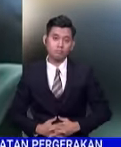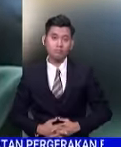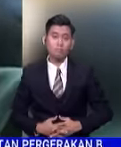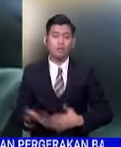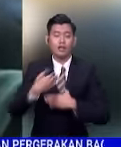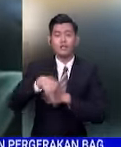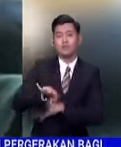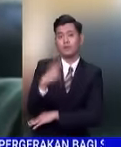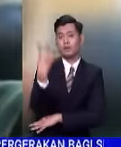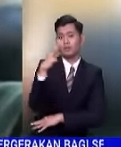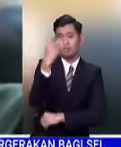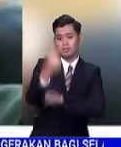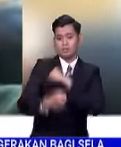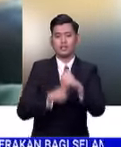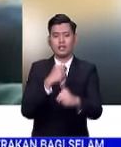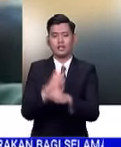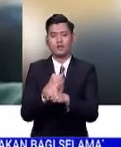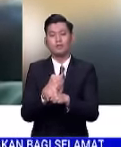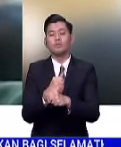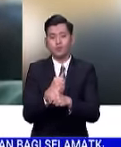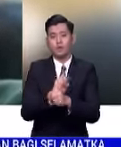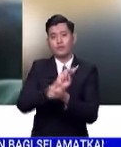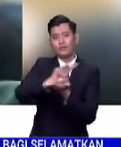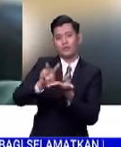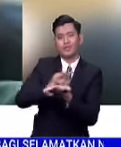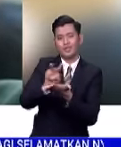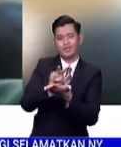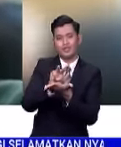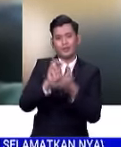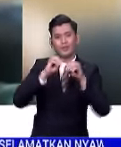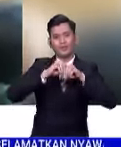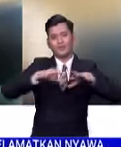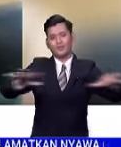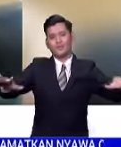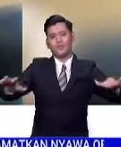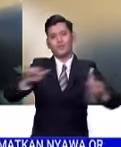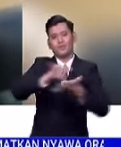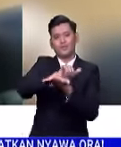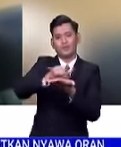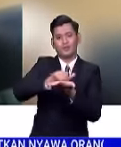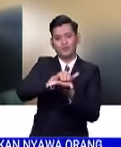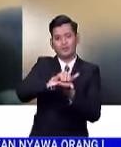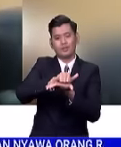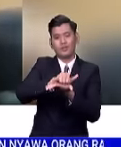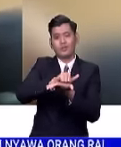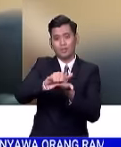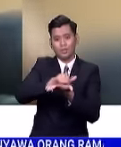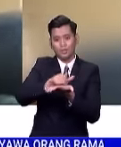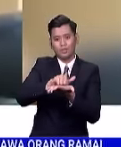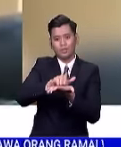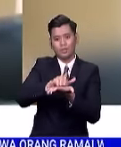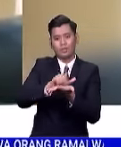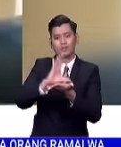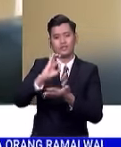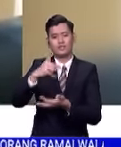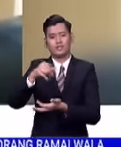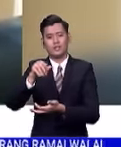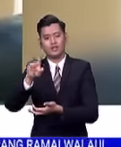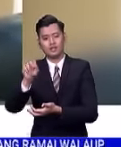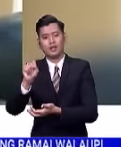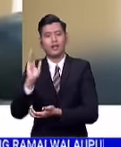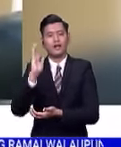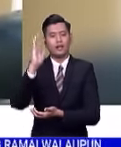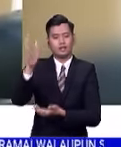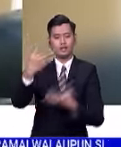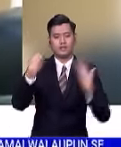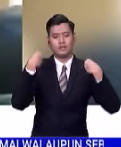Selepas 14 tahun dimuatnai, video paling tular di YouTube, Charlie Bit My Finger bakal dilelong